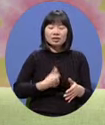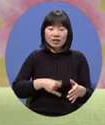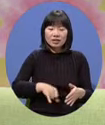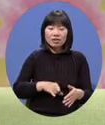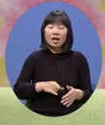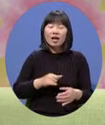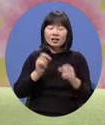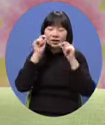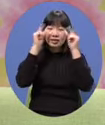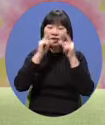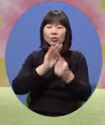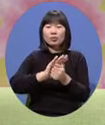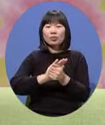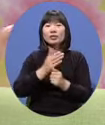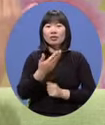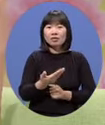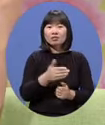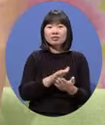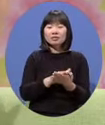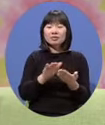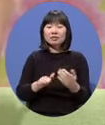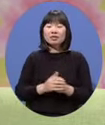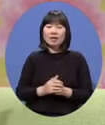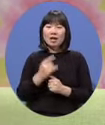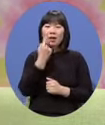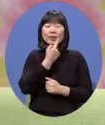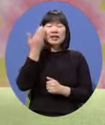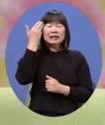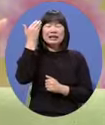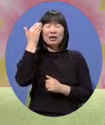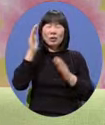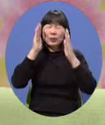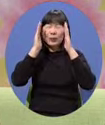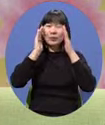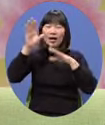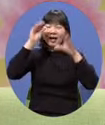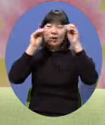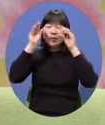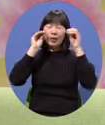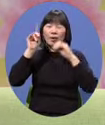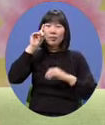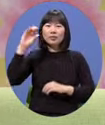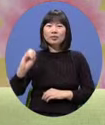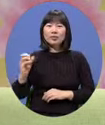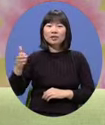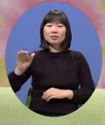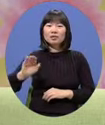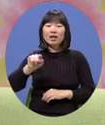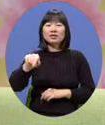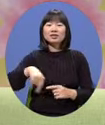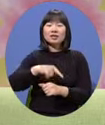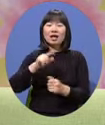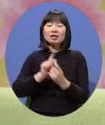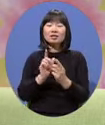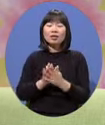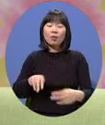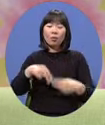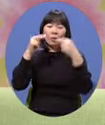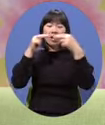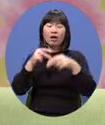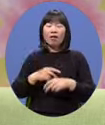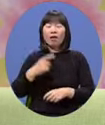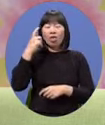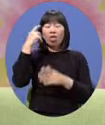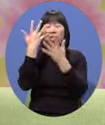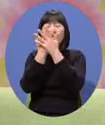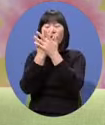걸 기억하시고요. 근데 이게 이런 상황으로는 너무 공부 많이 했어요. 다 알아요. 근데 막상 딱 그 상황이 닥치면 막막하고